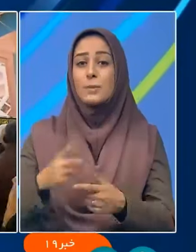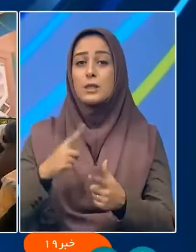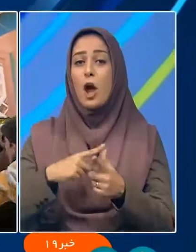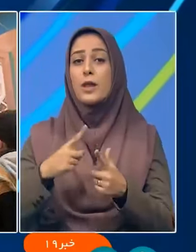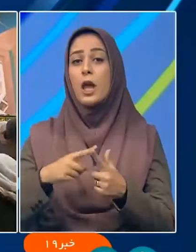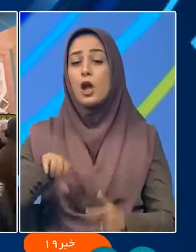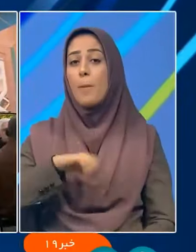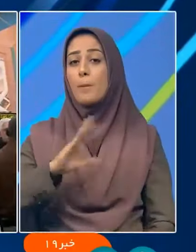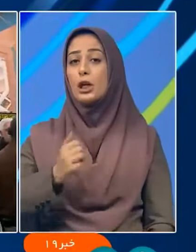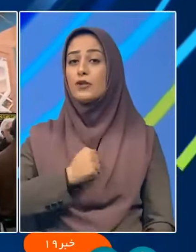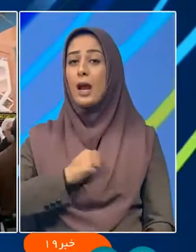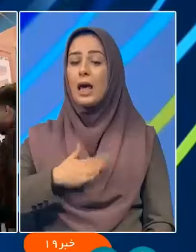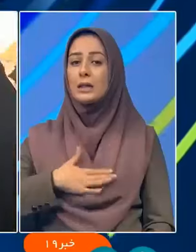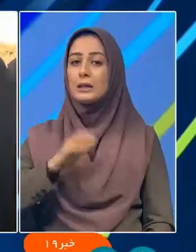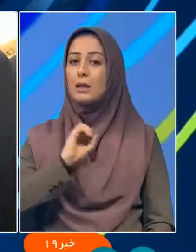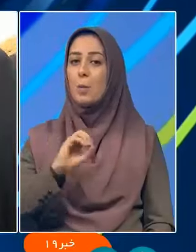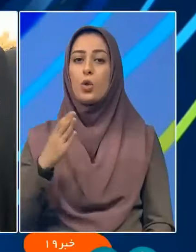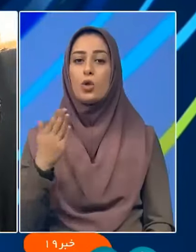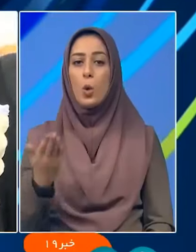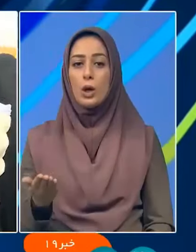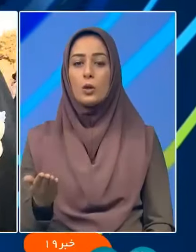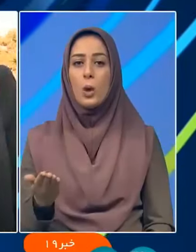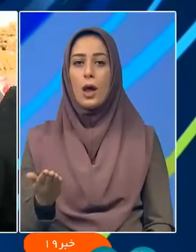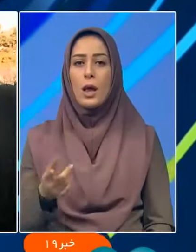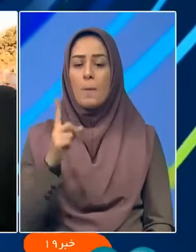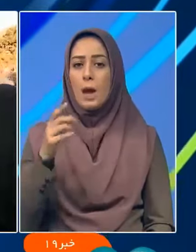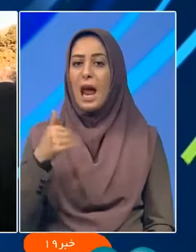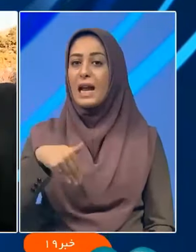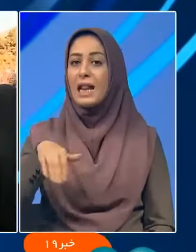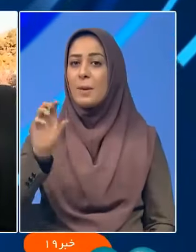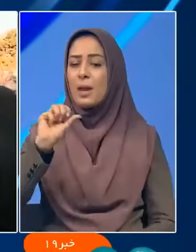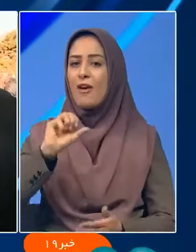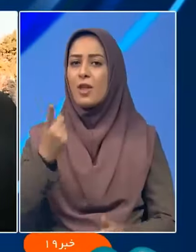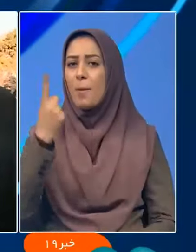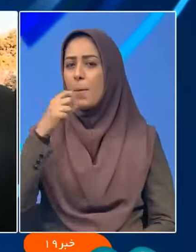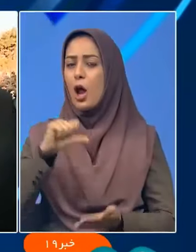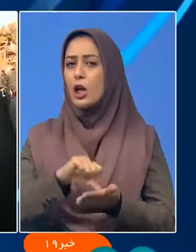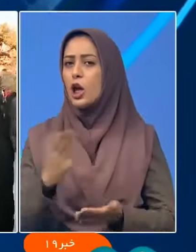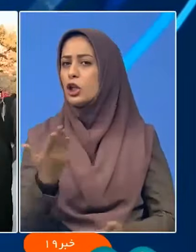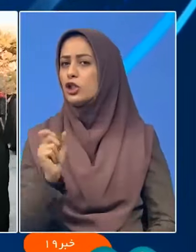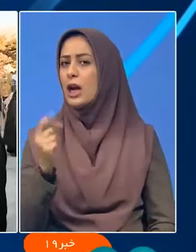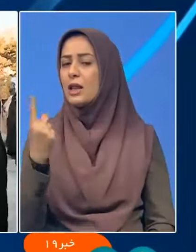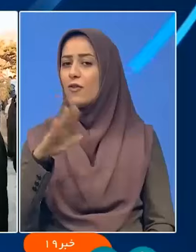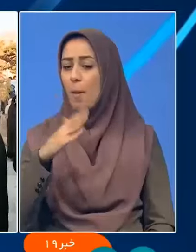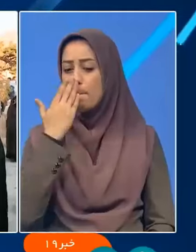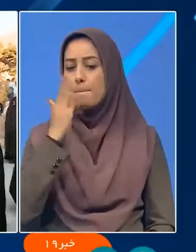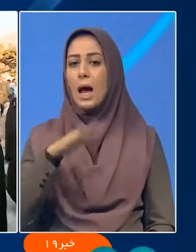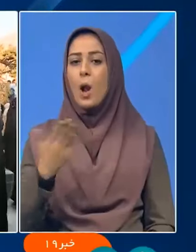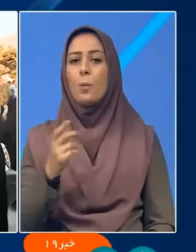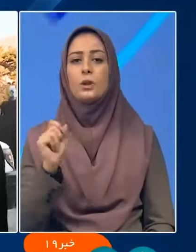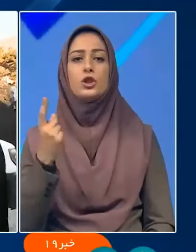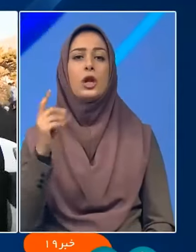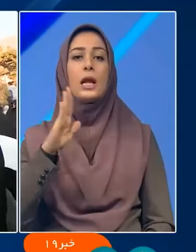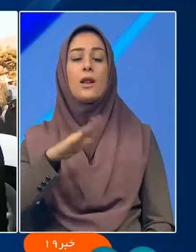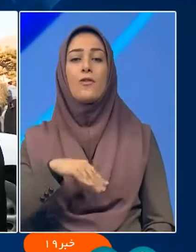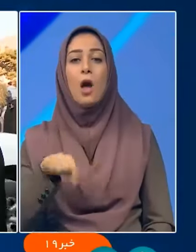ما توهینی بکنه. رفتن اونجا چه اتفاقی برای ایران میافتاد؟ معلومه دیگه چه اتفاقی میافتاد. میشدیم